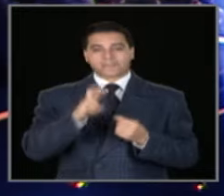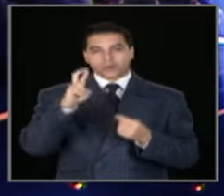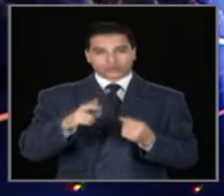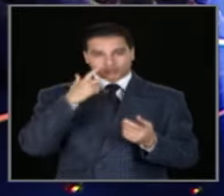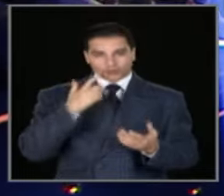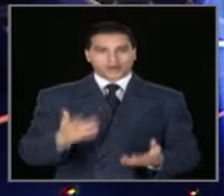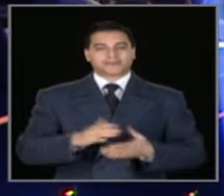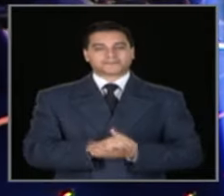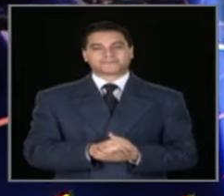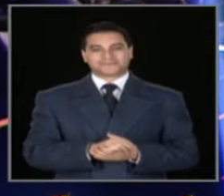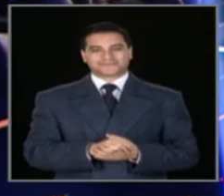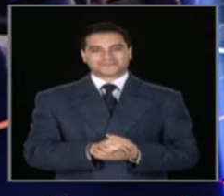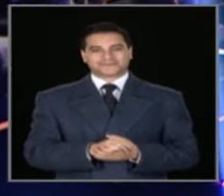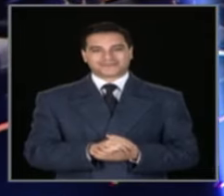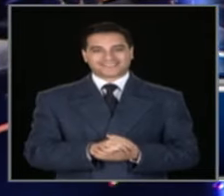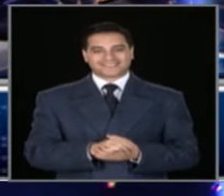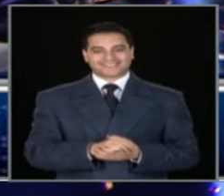هو